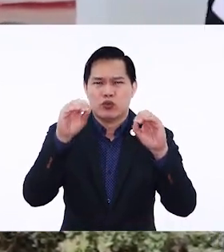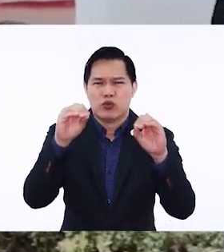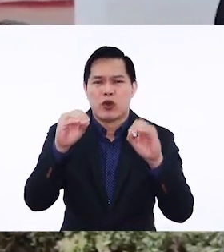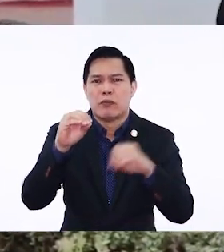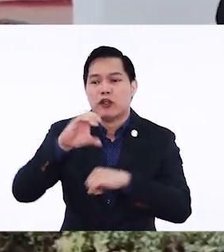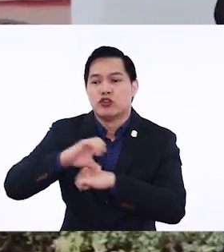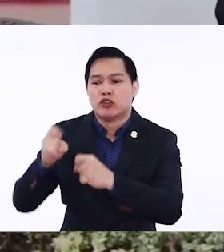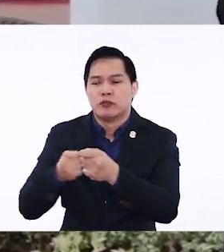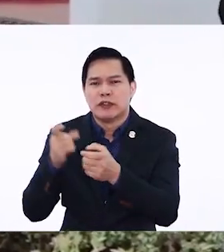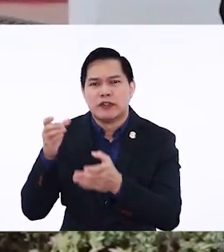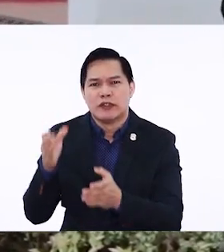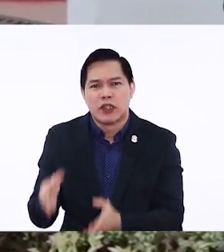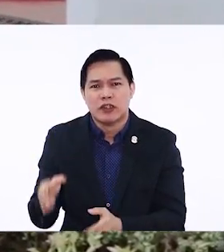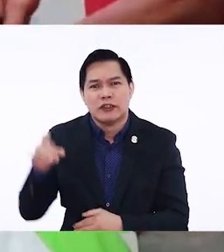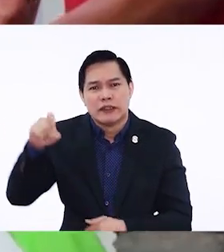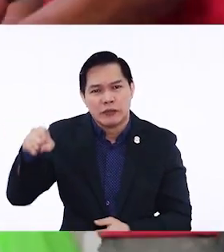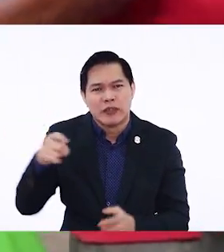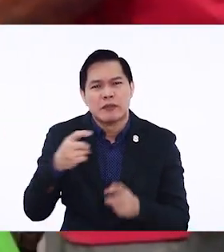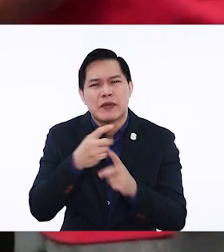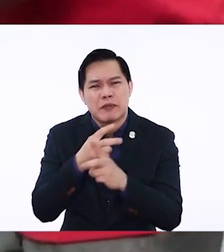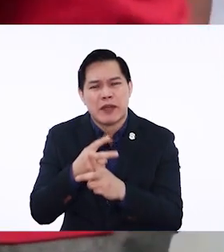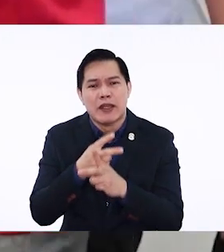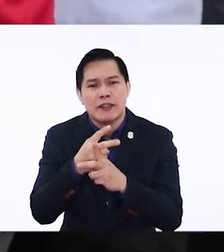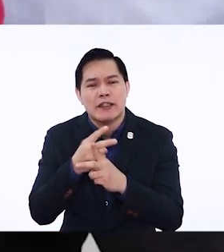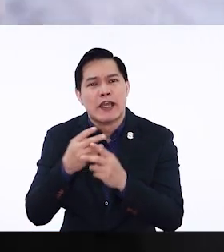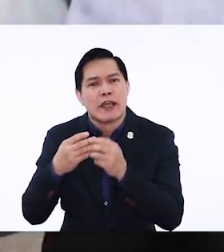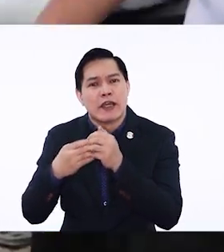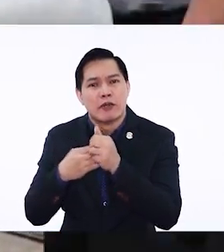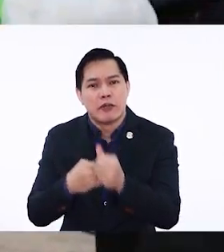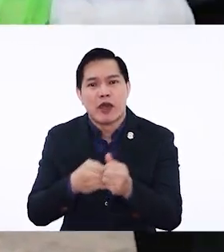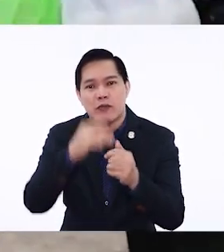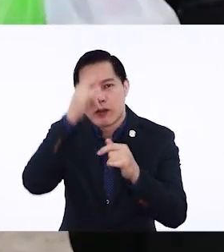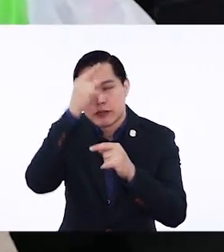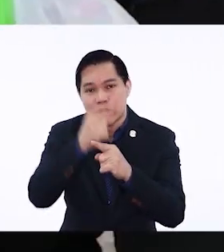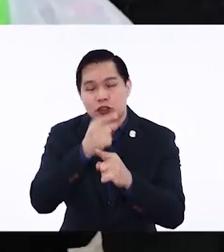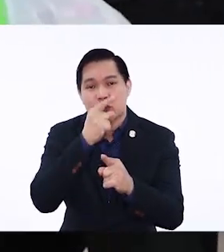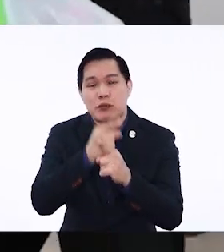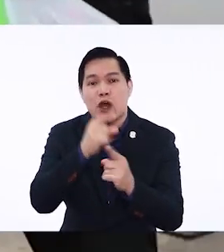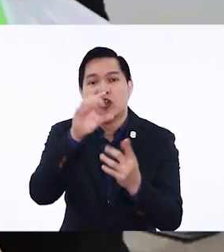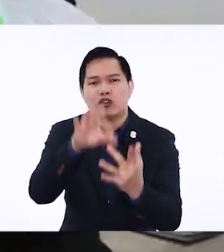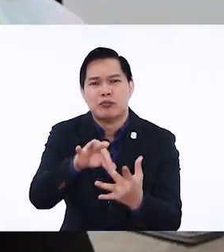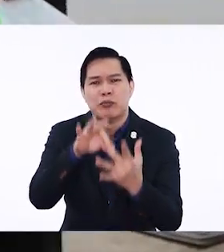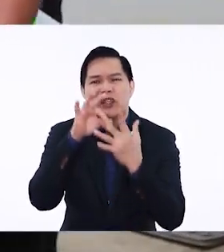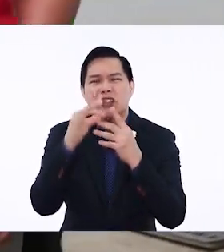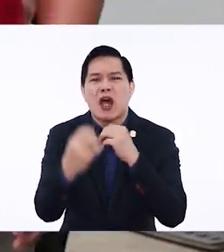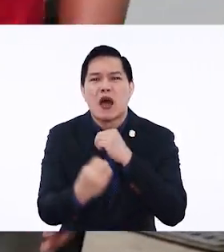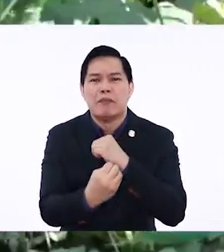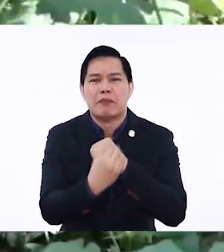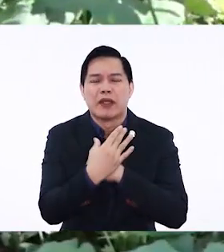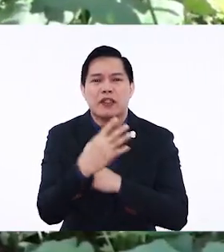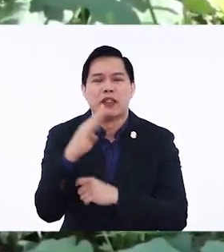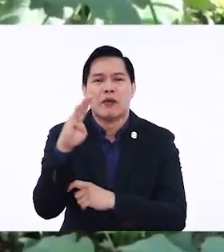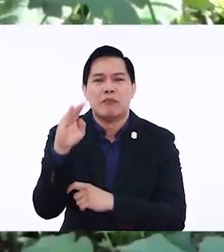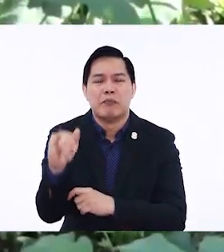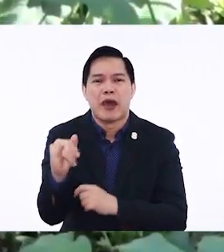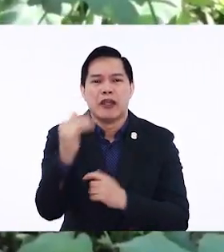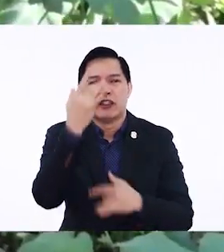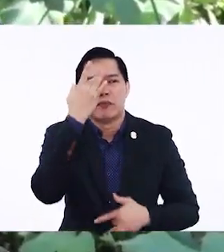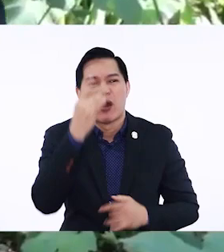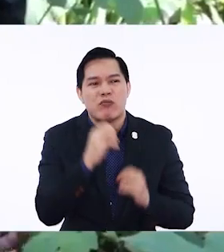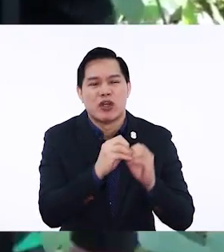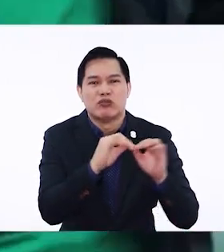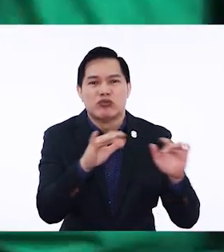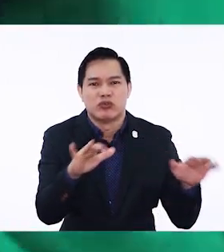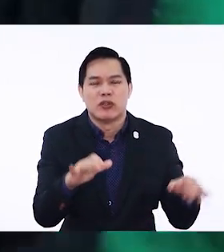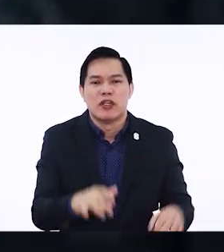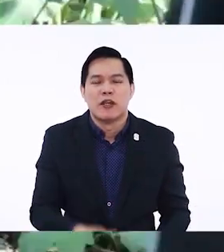na ipagmalasakit, gabayan ang mga kapatid, lalo na ang mga naapektuhan ng pandemya.